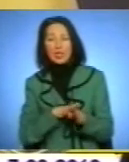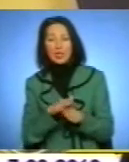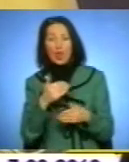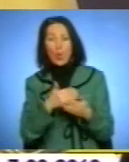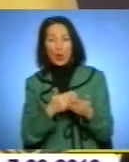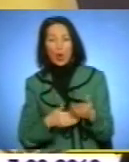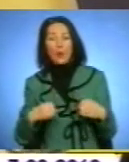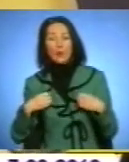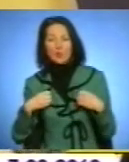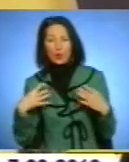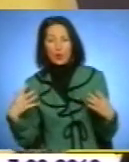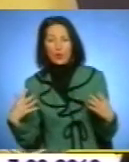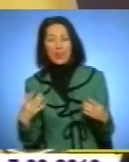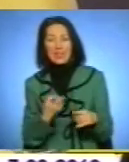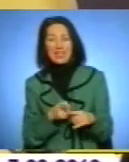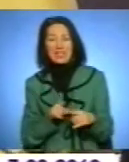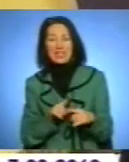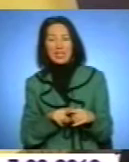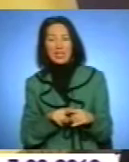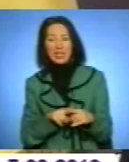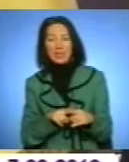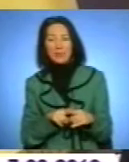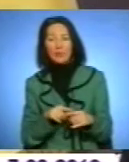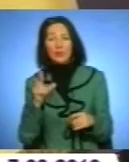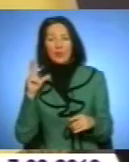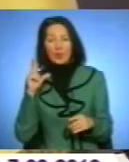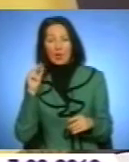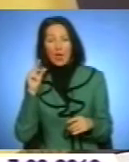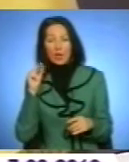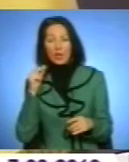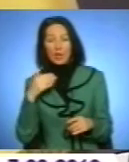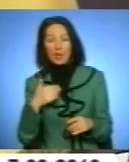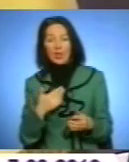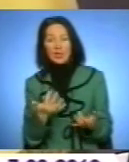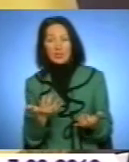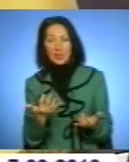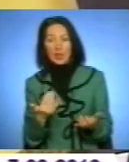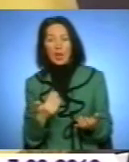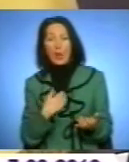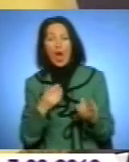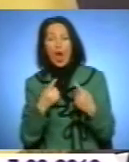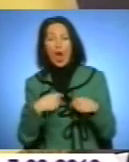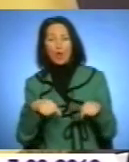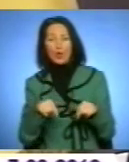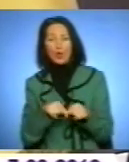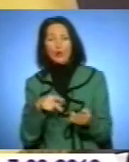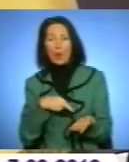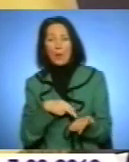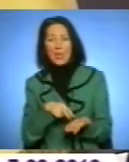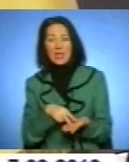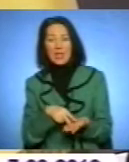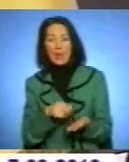програму святкування цієї дати, наскільки ми організовано підійдемо до